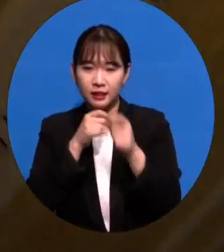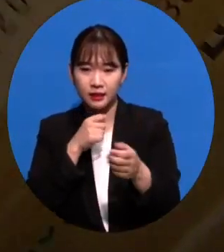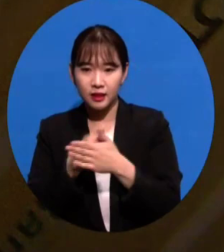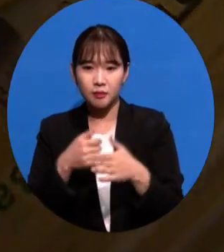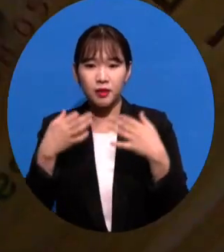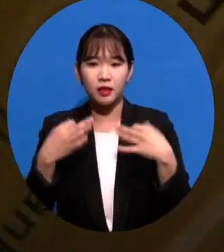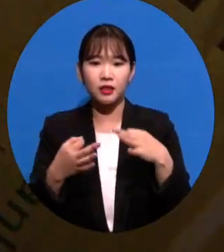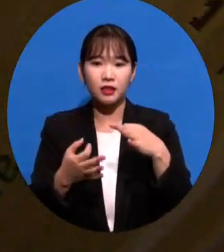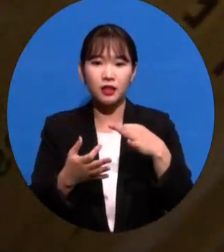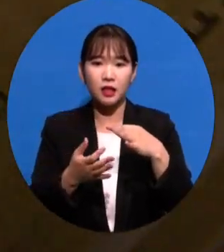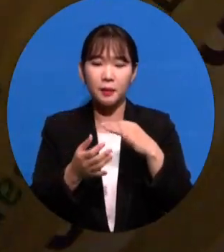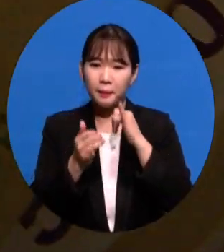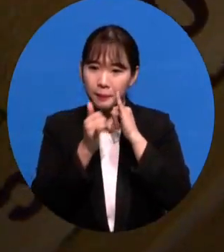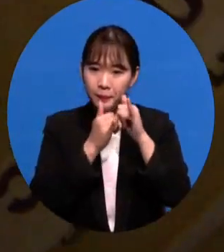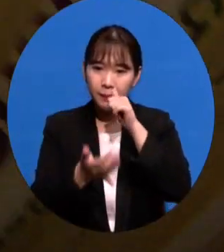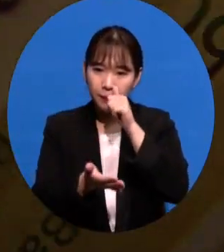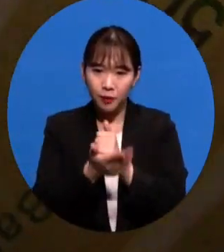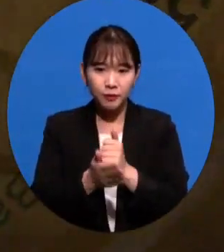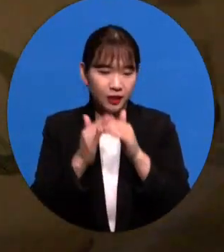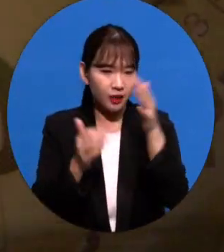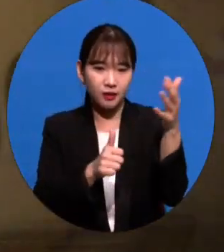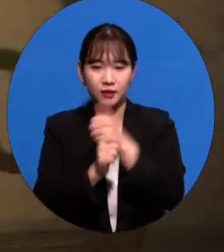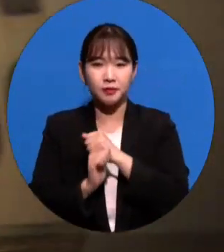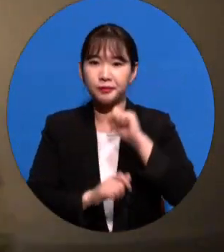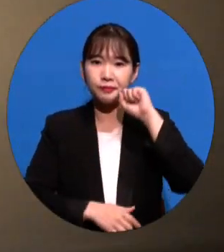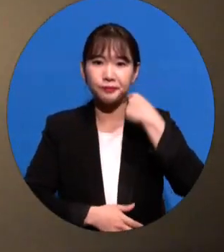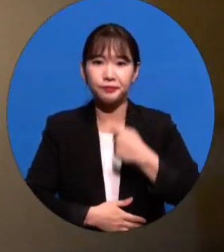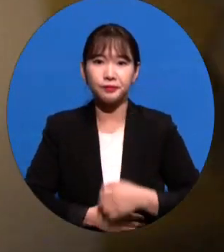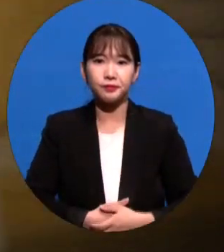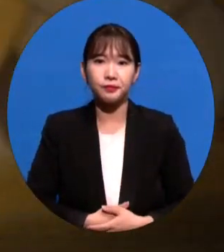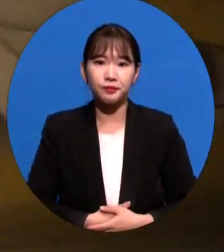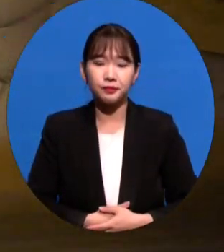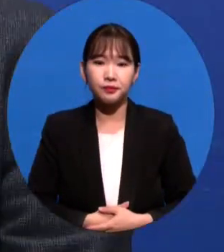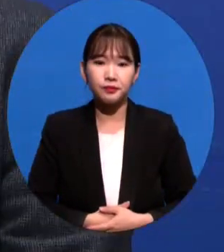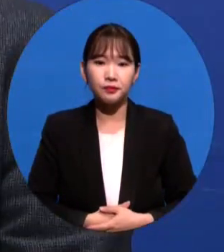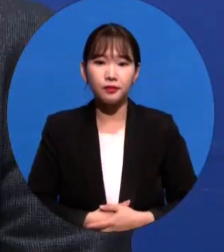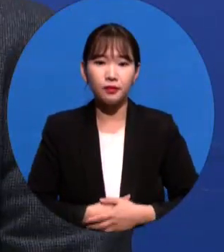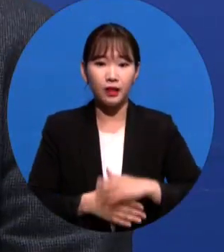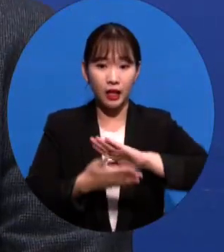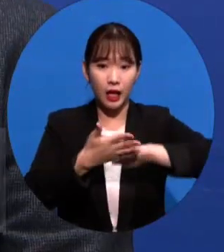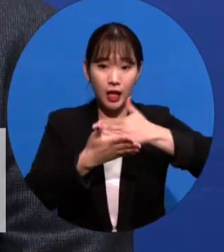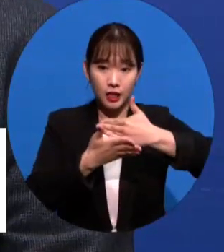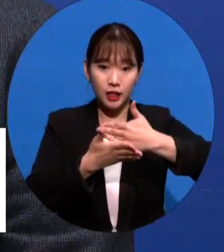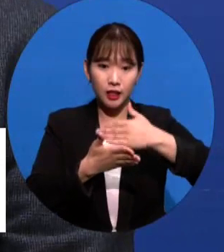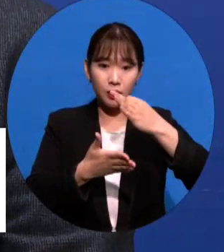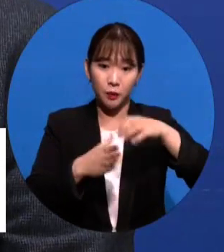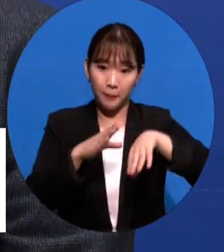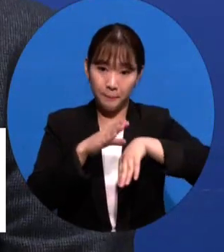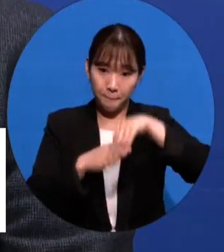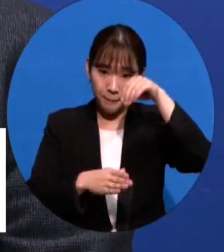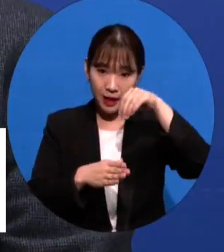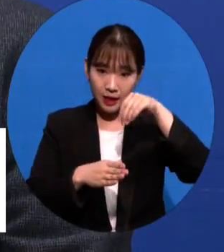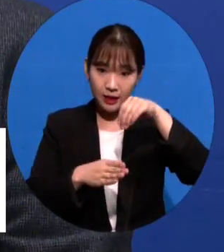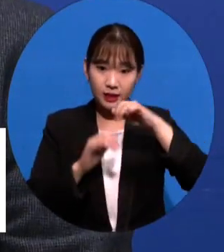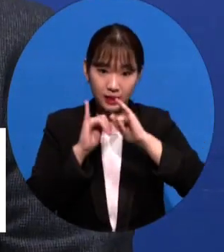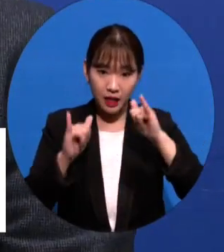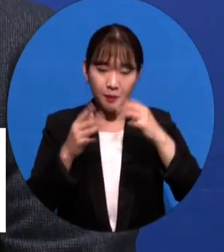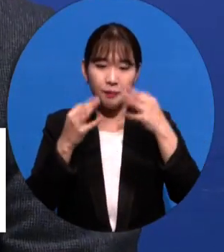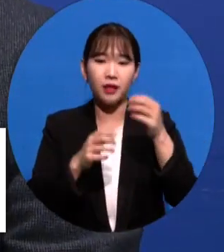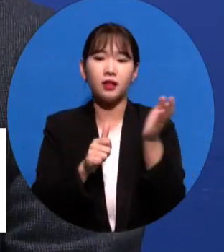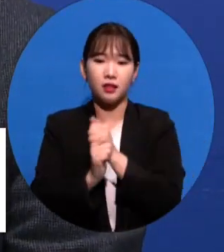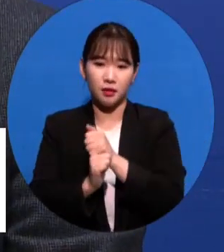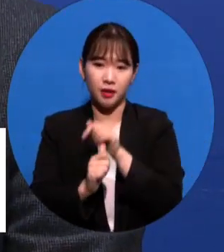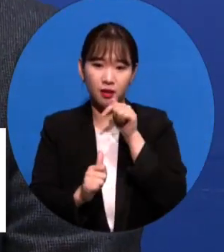금융범죄 조직을 모두 검거하기가 쉽지 않습니다. 예, 계좌에서 돈을 빼는 인출책들은 많이 검거를